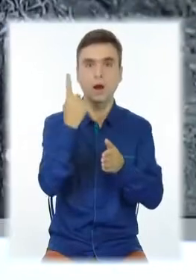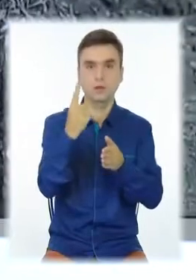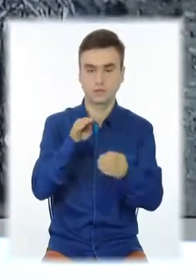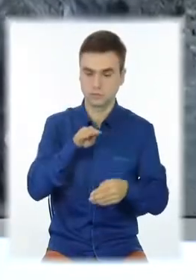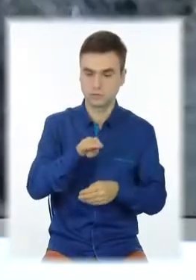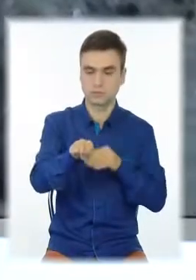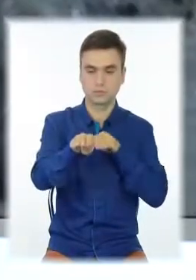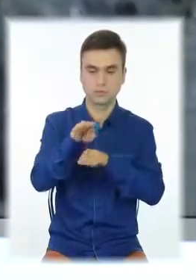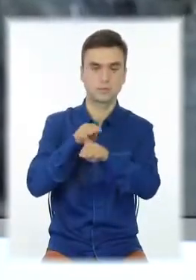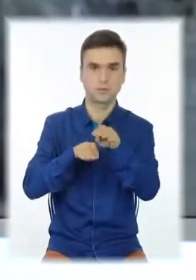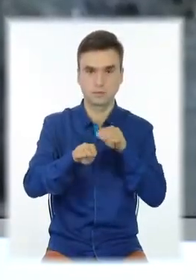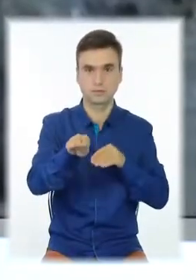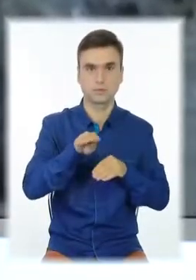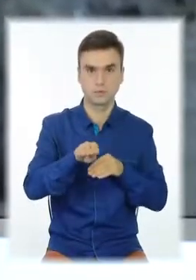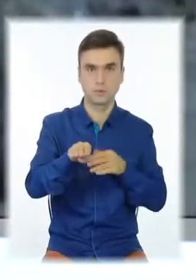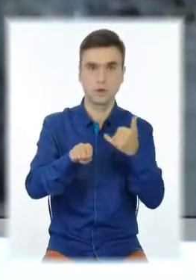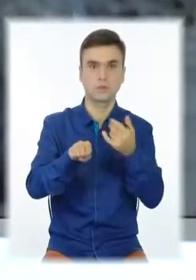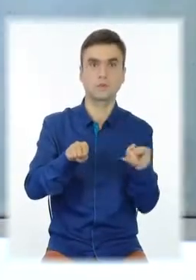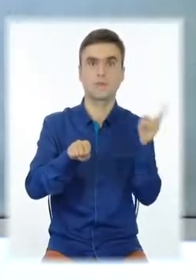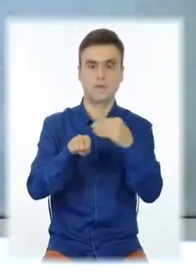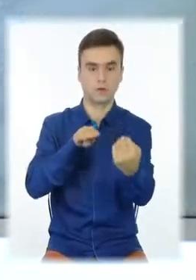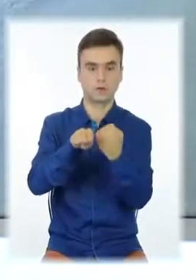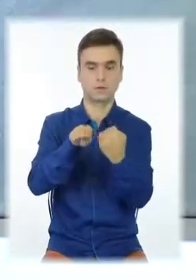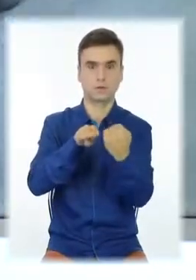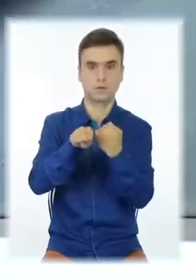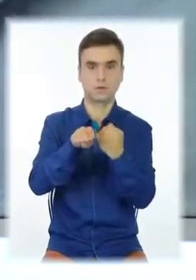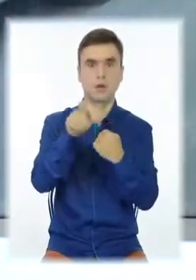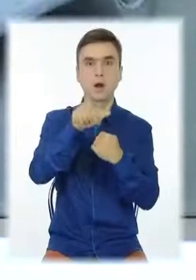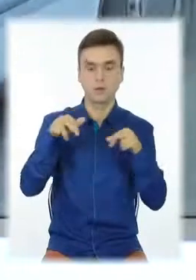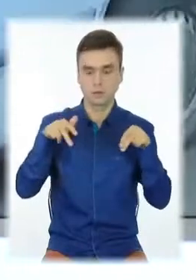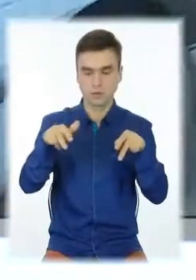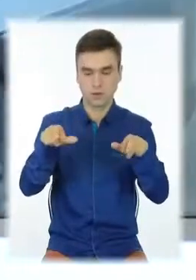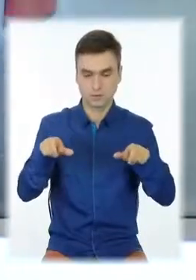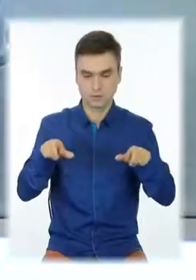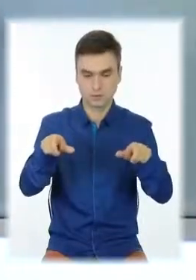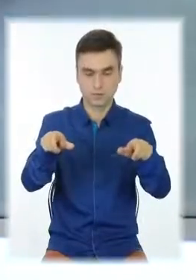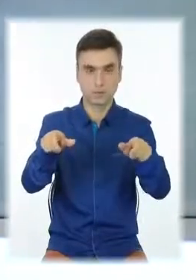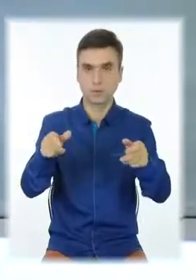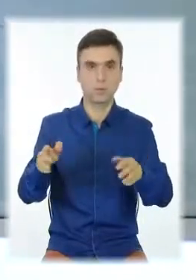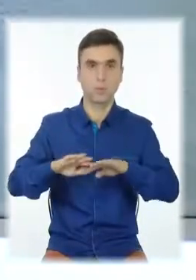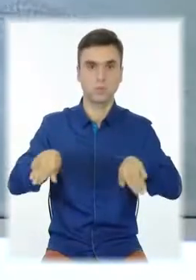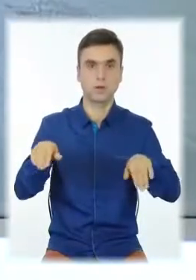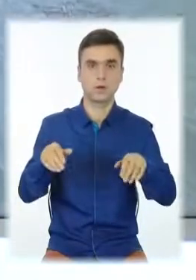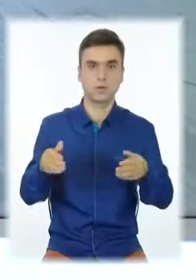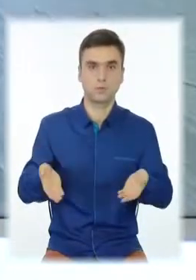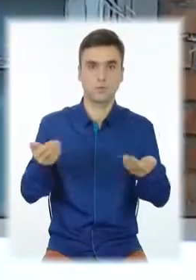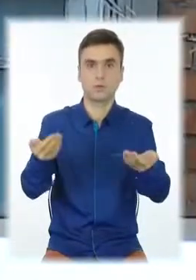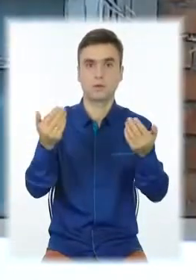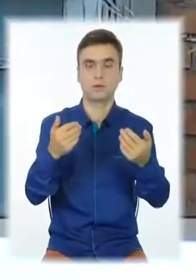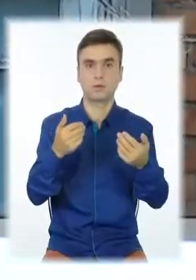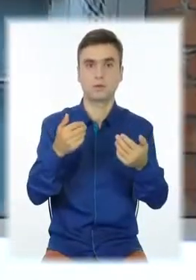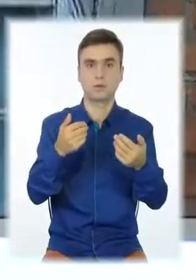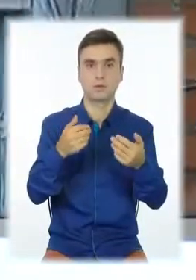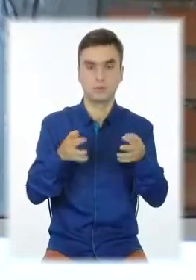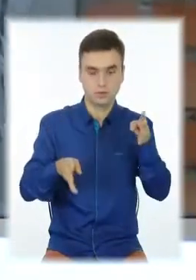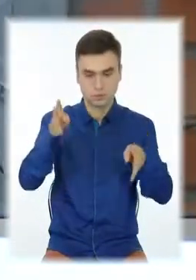зняли верхній шар асфальту та демонтували пішохідні тротуари. Як тепер пересуватись людям? Адже вантажівки будуть їздити прямо